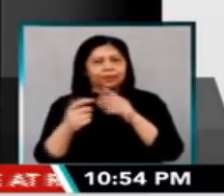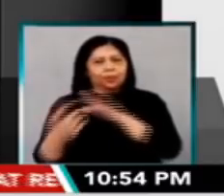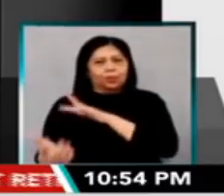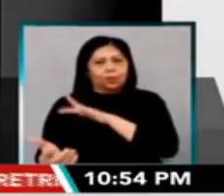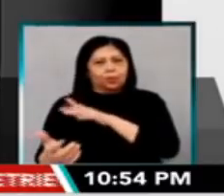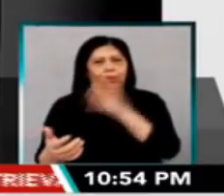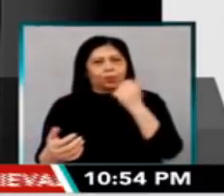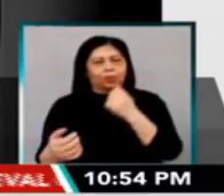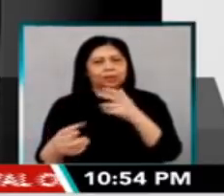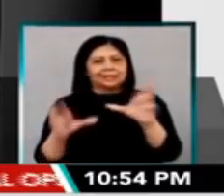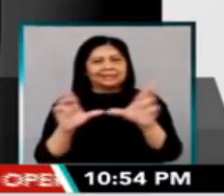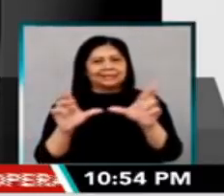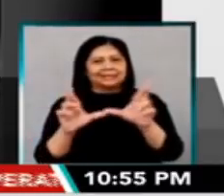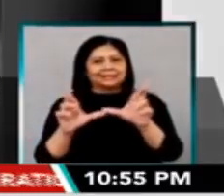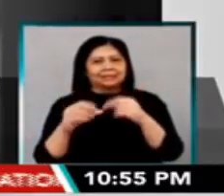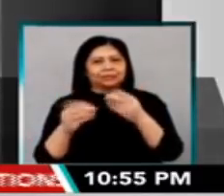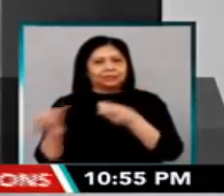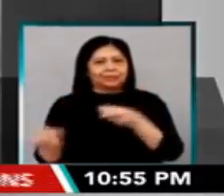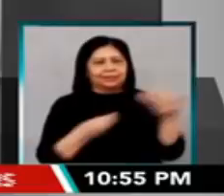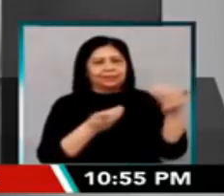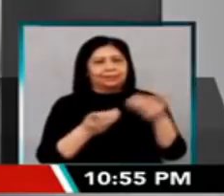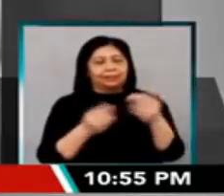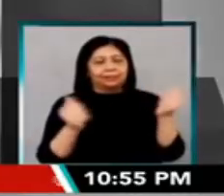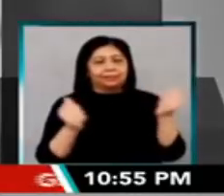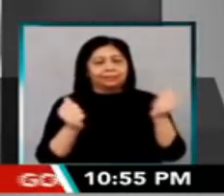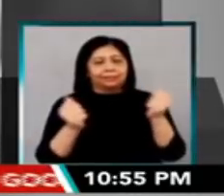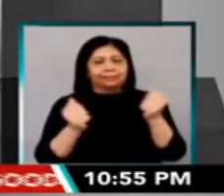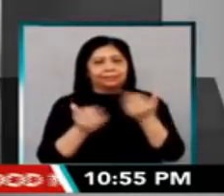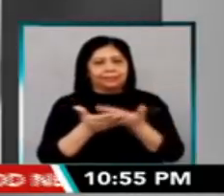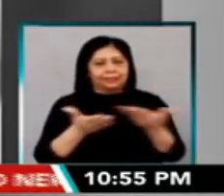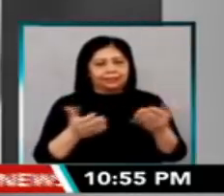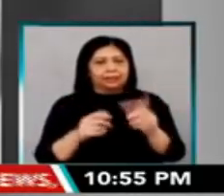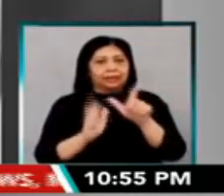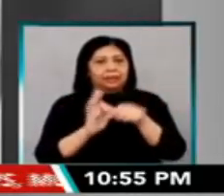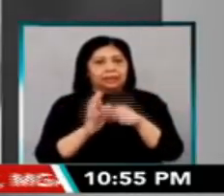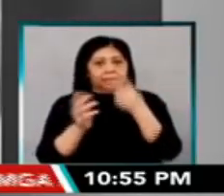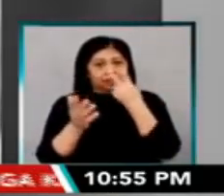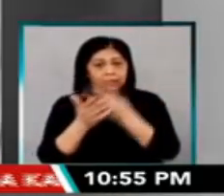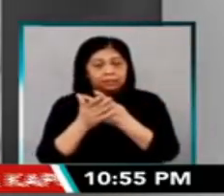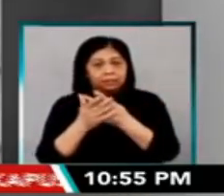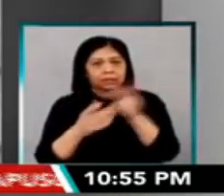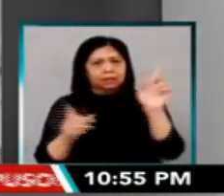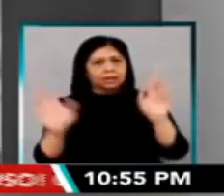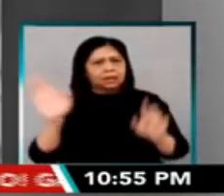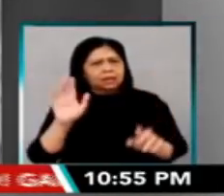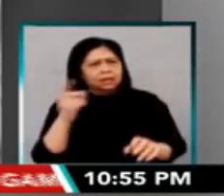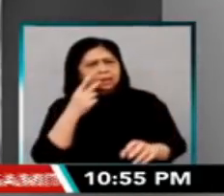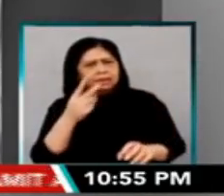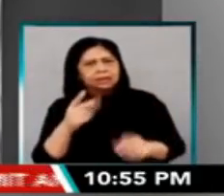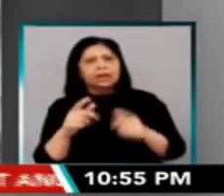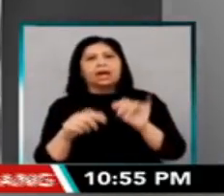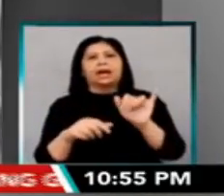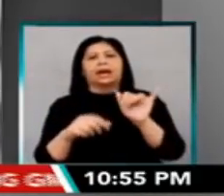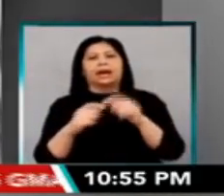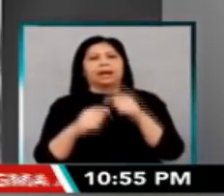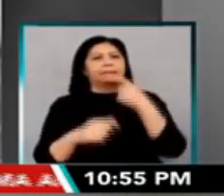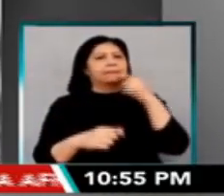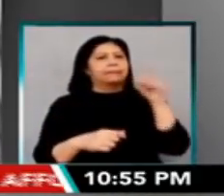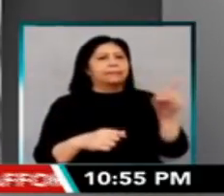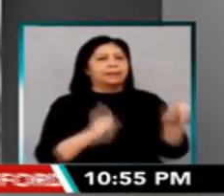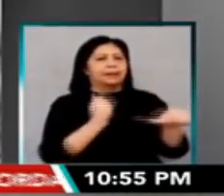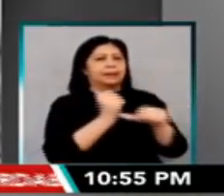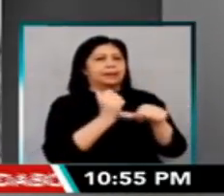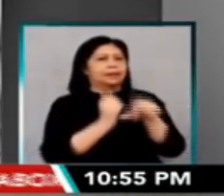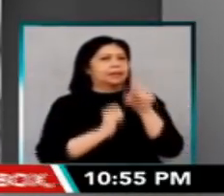ng kanilang mga dineliver na frozen goods. Maya-maya, makikita ang sumisenya siya. Yun pala, inutusan niya ang kanyang pahinante